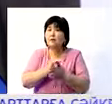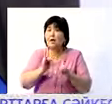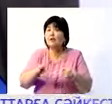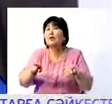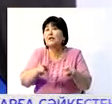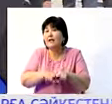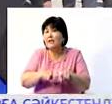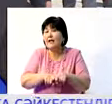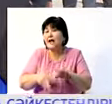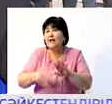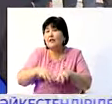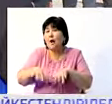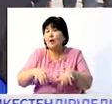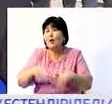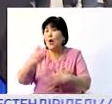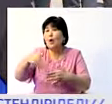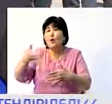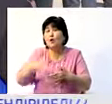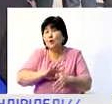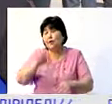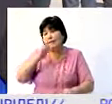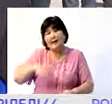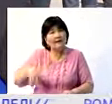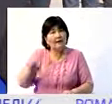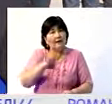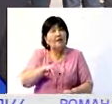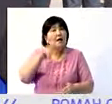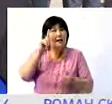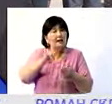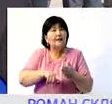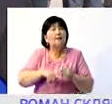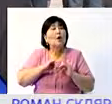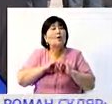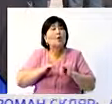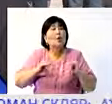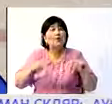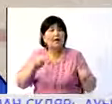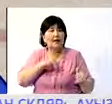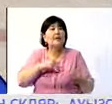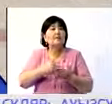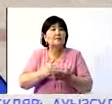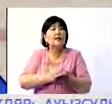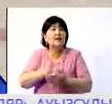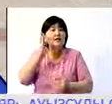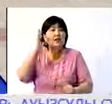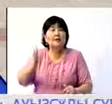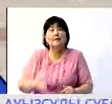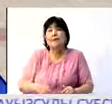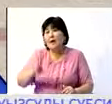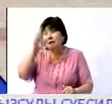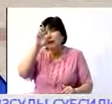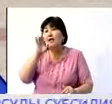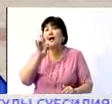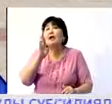де сыбайлас жемқорлыққа жол бермеуге, елімнің, жерімнің көркеюіне қызмет етемін. Мемлекеттік рәміздерді